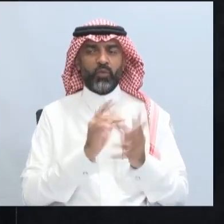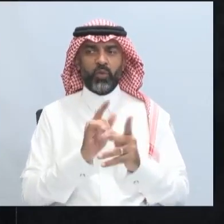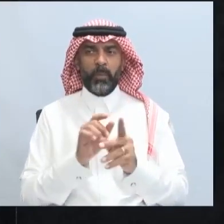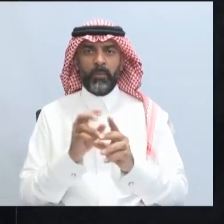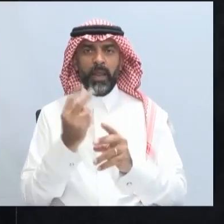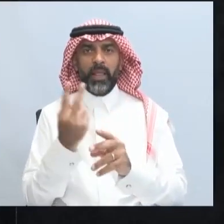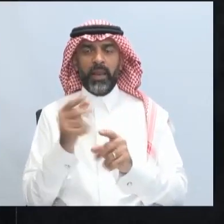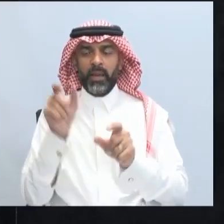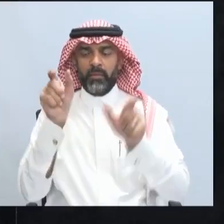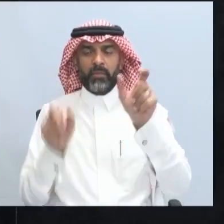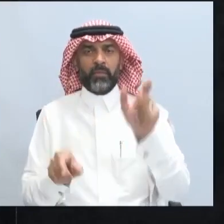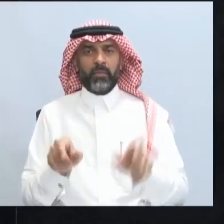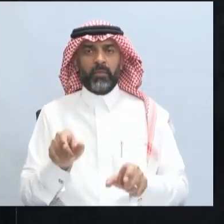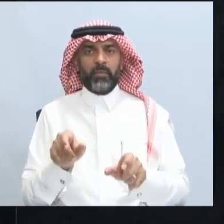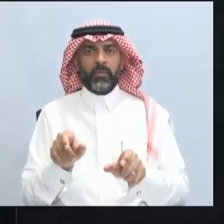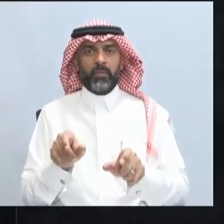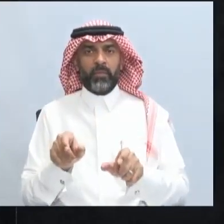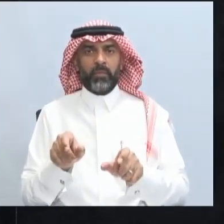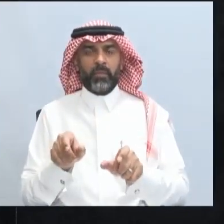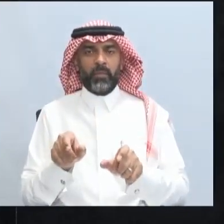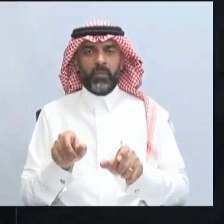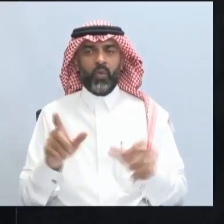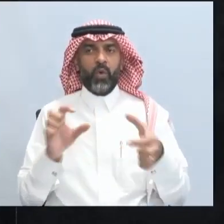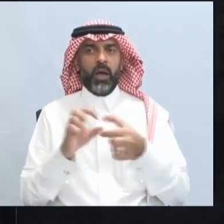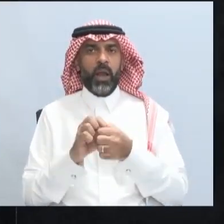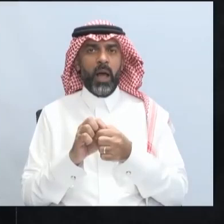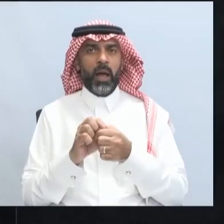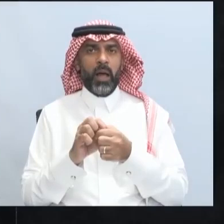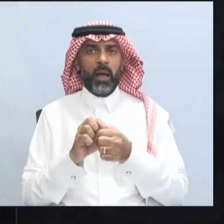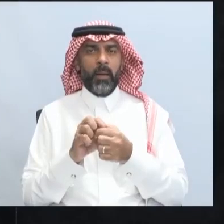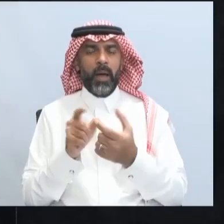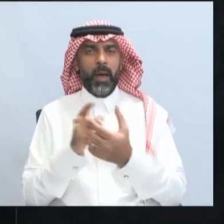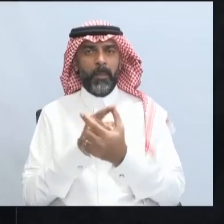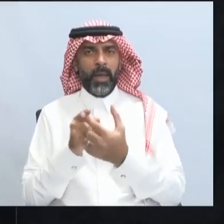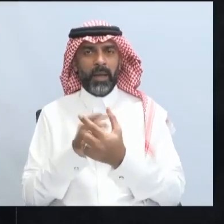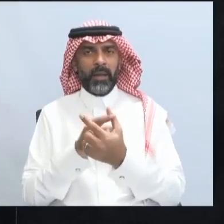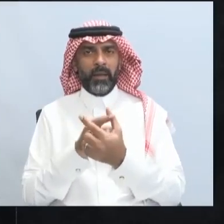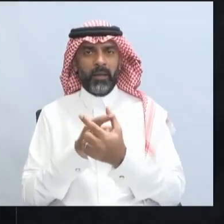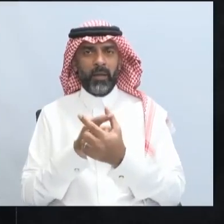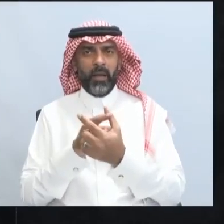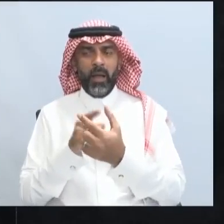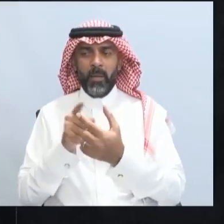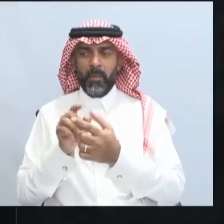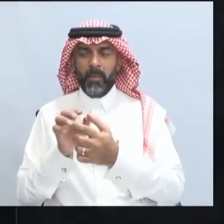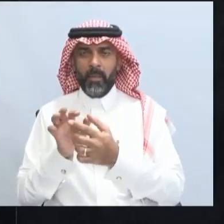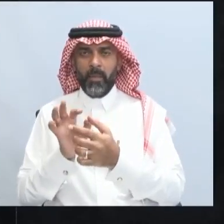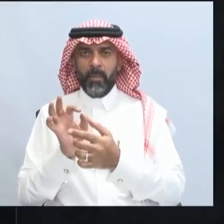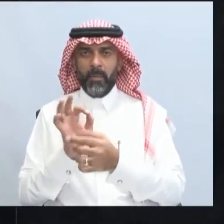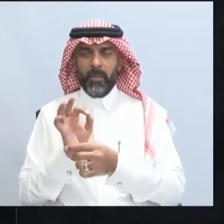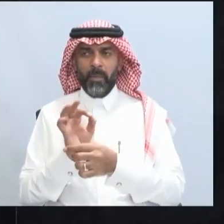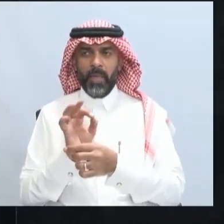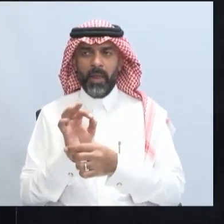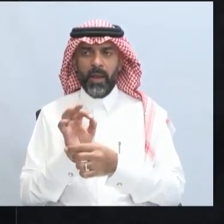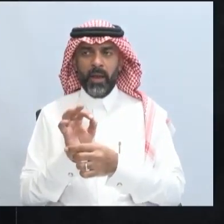ومدين ومن ذلك العلاقه التي تكون بين باذل المال وايضا المقاول